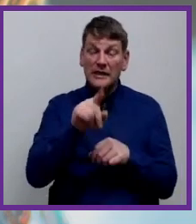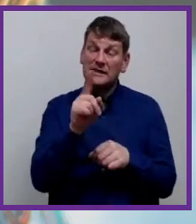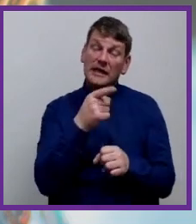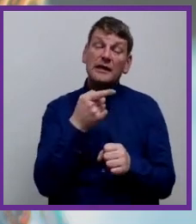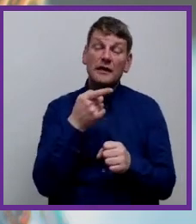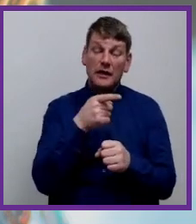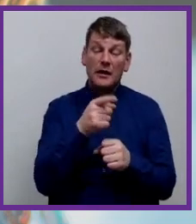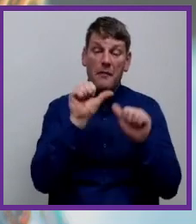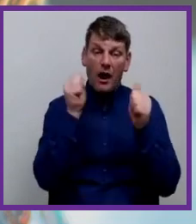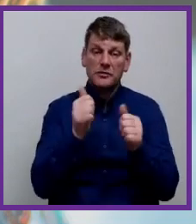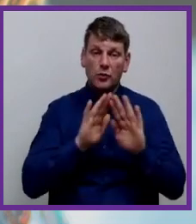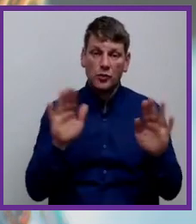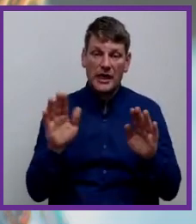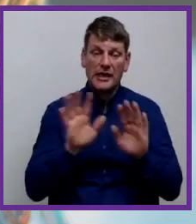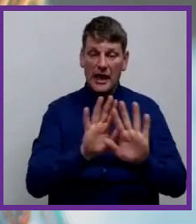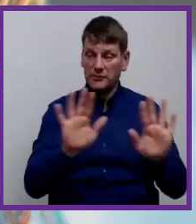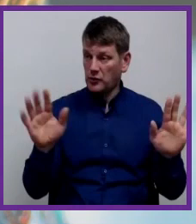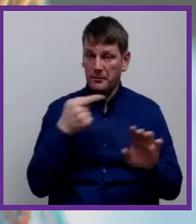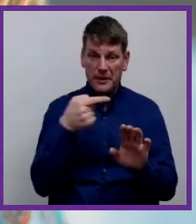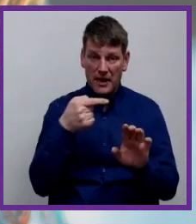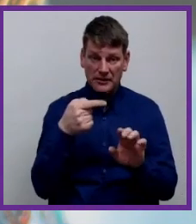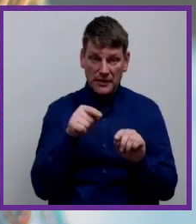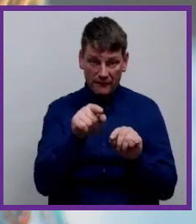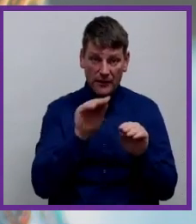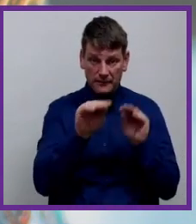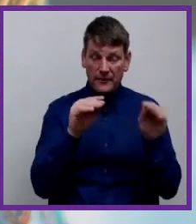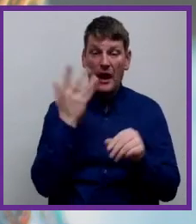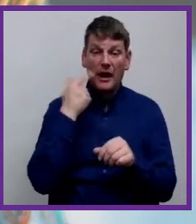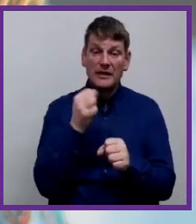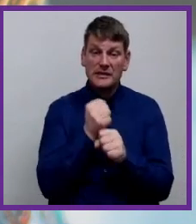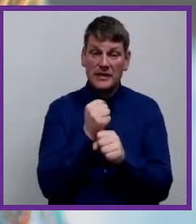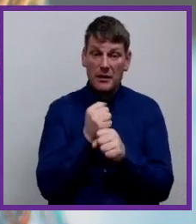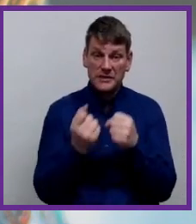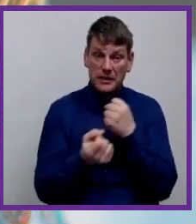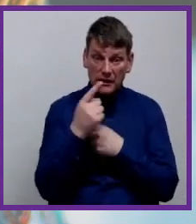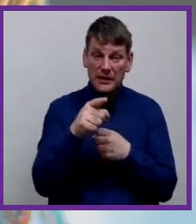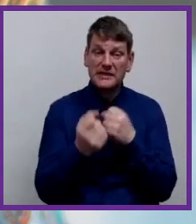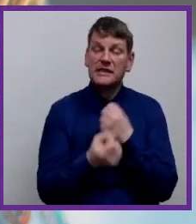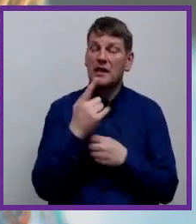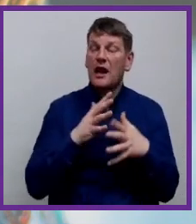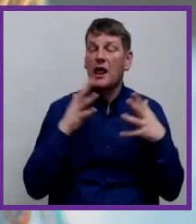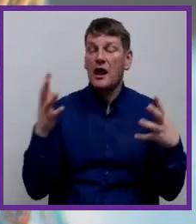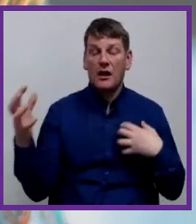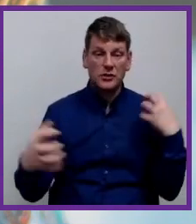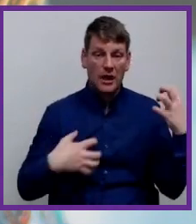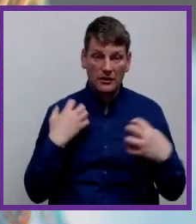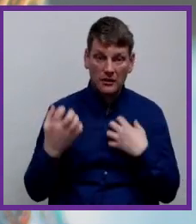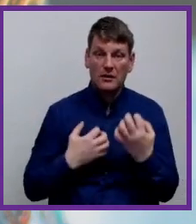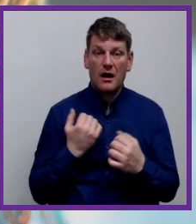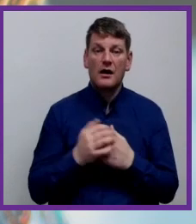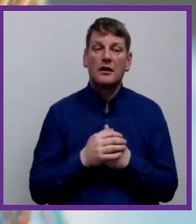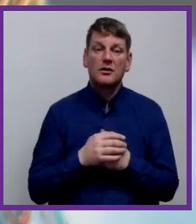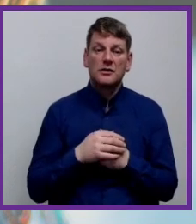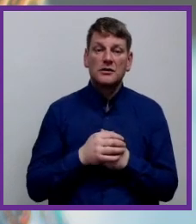mākslas muzeja ekspozīcijā pirmajā stāvā. Bet tad, kad šis darbs radās, tas izraisīja milzu skandalozu